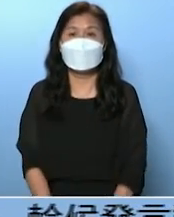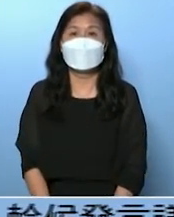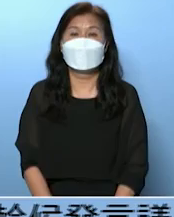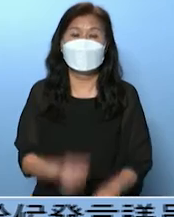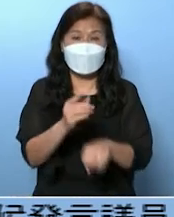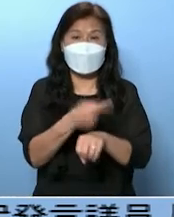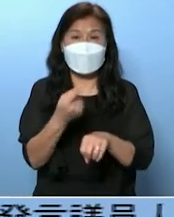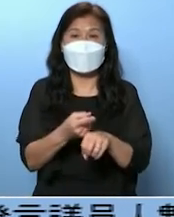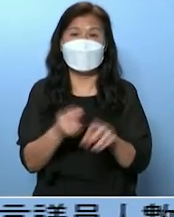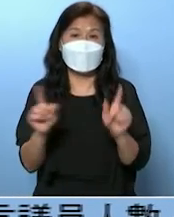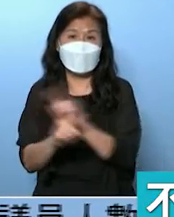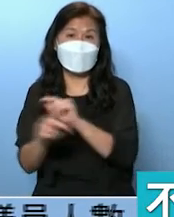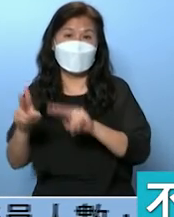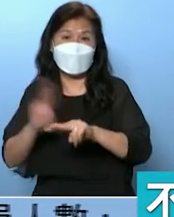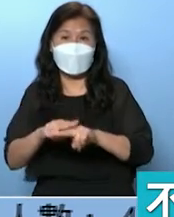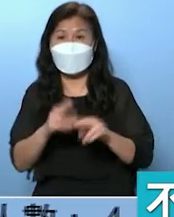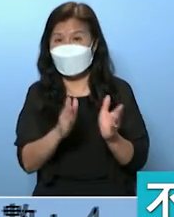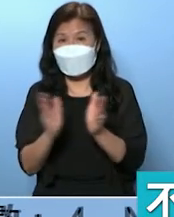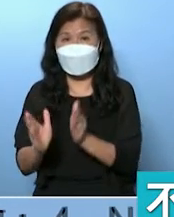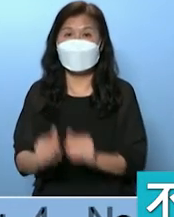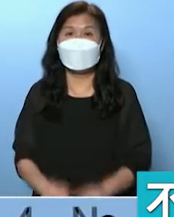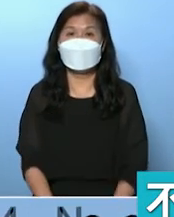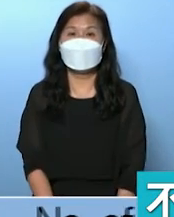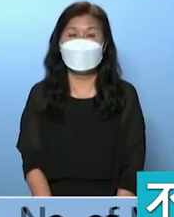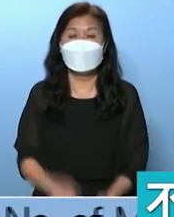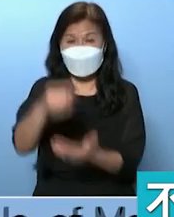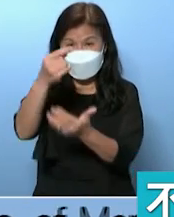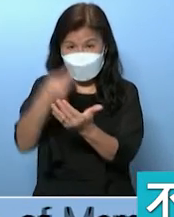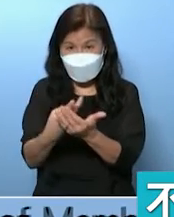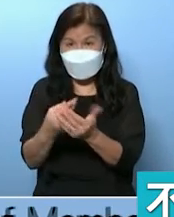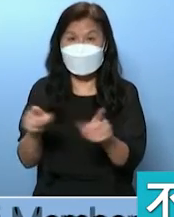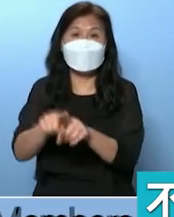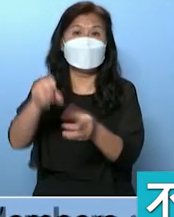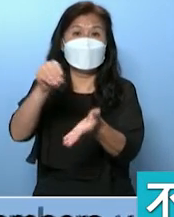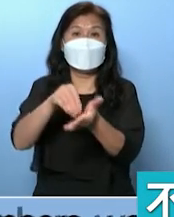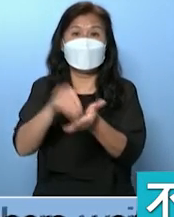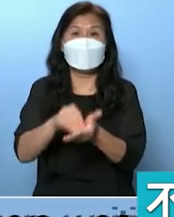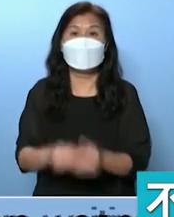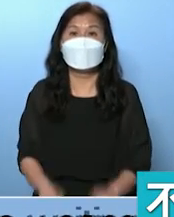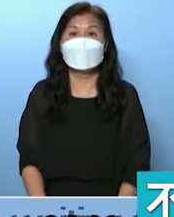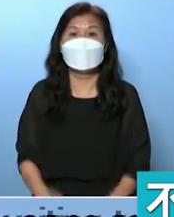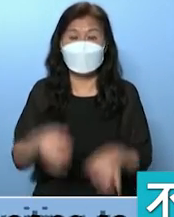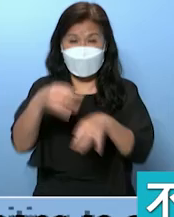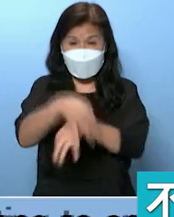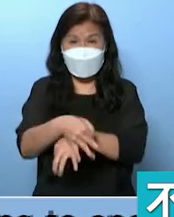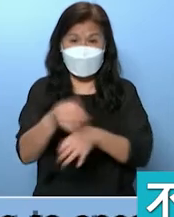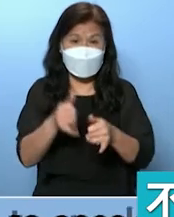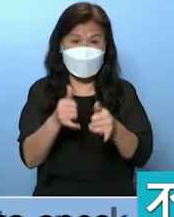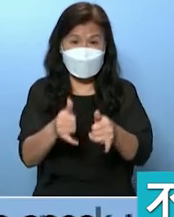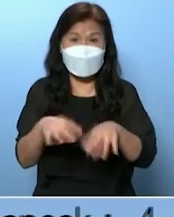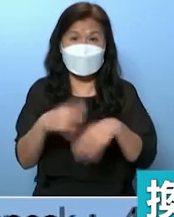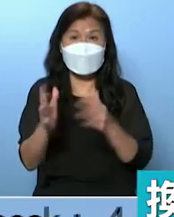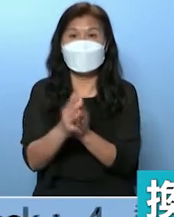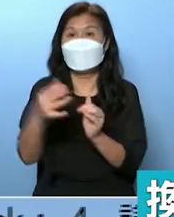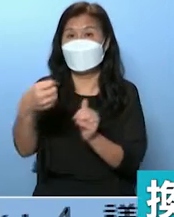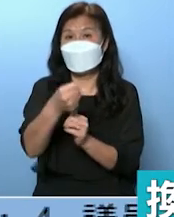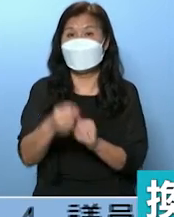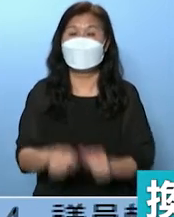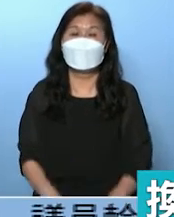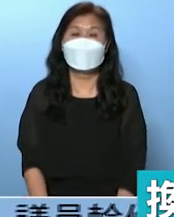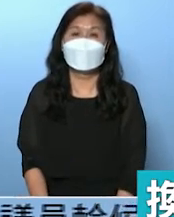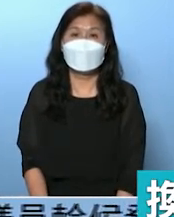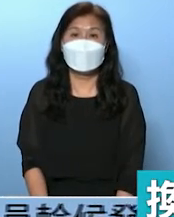行抵押安排。不過呢，條例草案亦都訂明即合約摒除條例的權利，換言